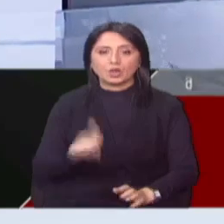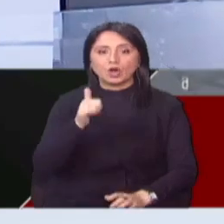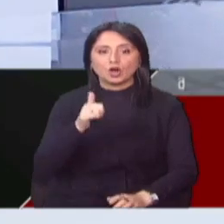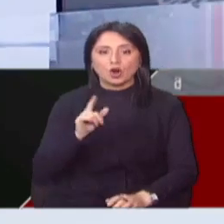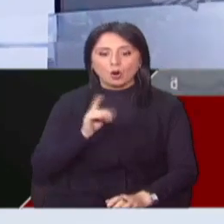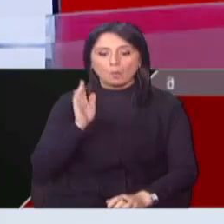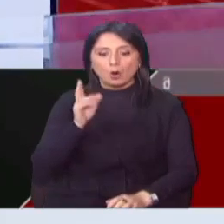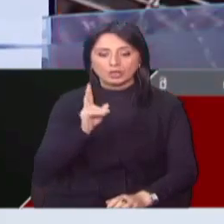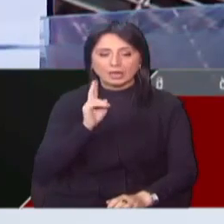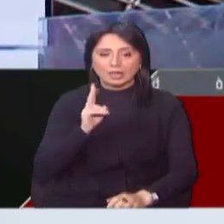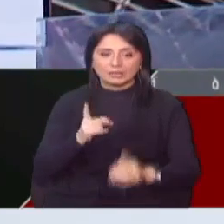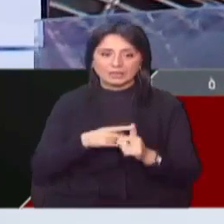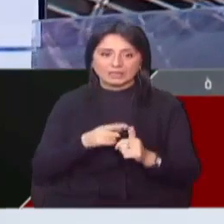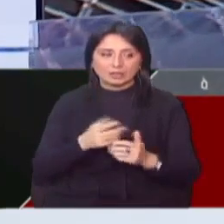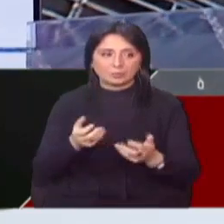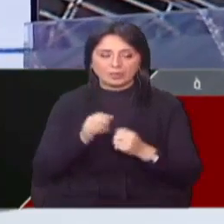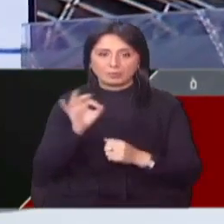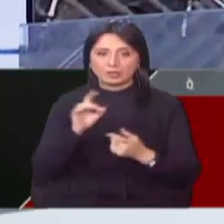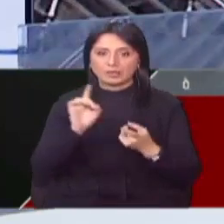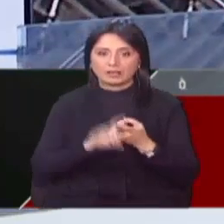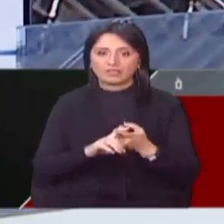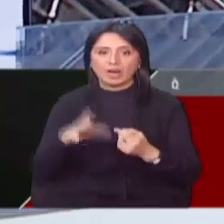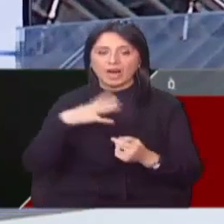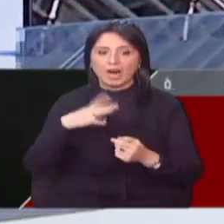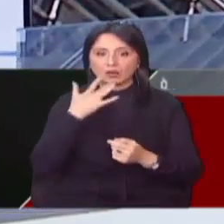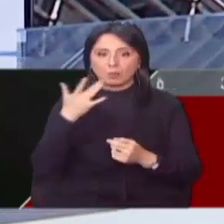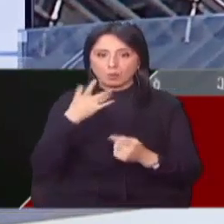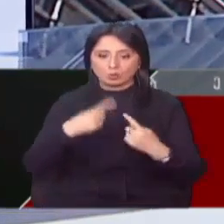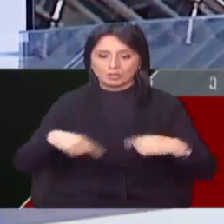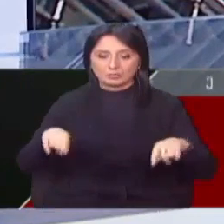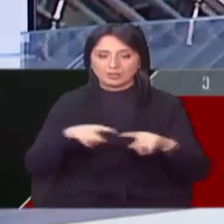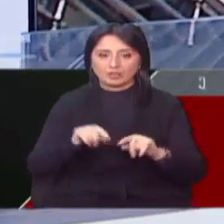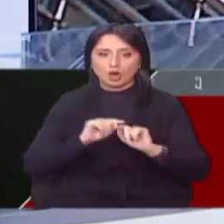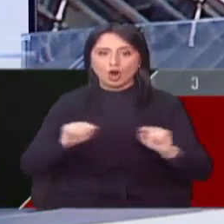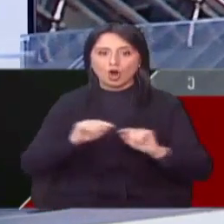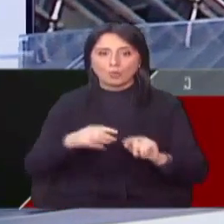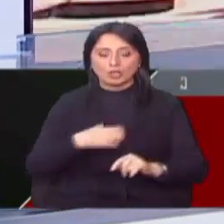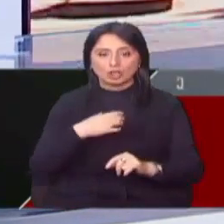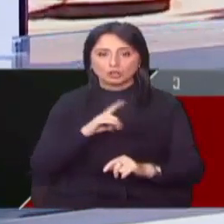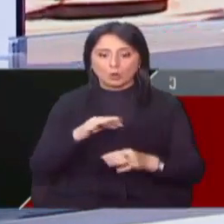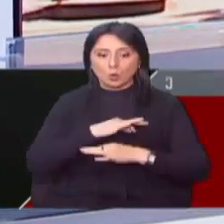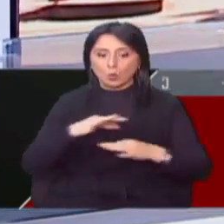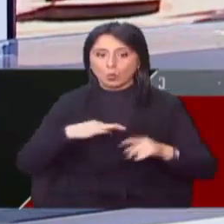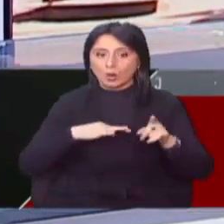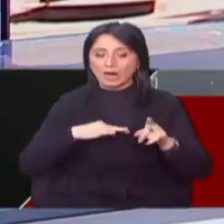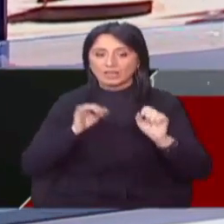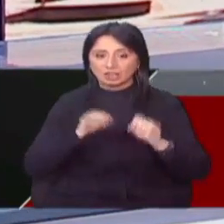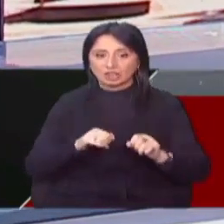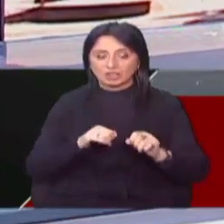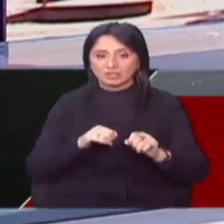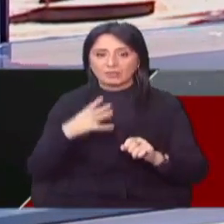Categoria molodinebi candidati statusis miğebasdan dakavşirebit kartul politikur spektrşi opoziciaşi şişoben rom ungretis poziciam